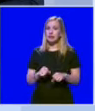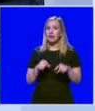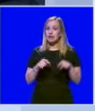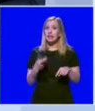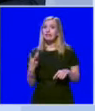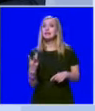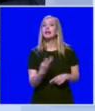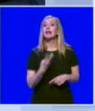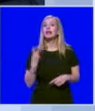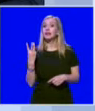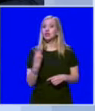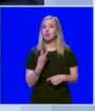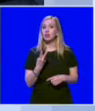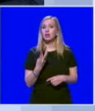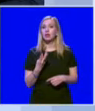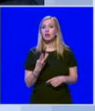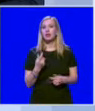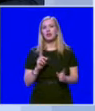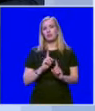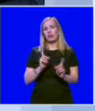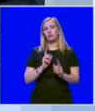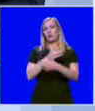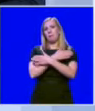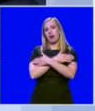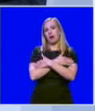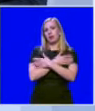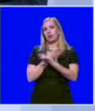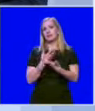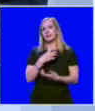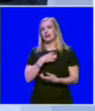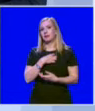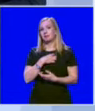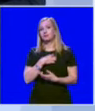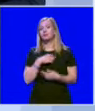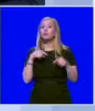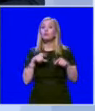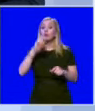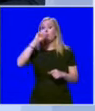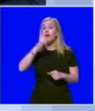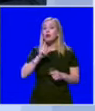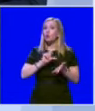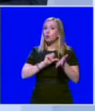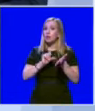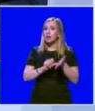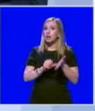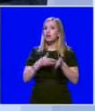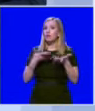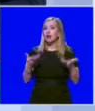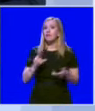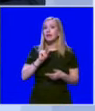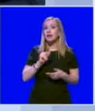неща. Прегръдка с ГЕРБ. Ето за те... Няма как да прегръдка с ГЕРБ. Защото и тук много е важно да отбележа, и затова ви казах